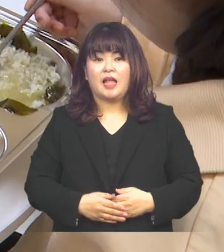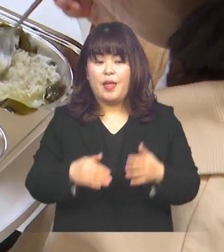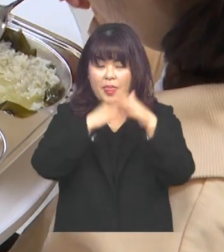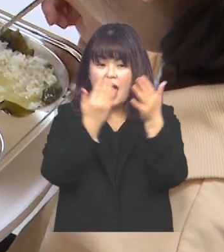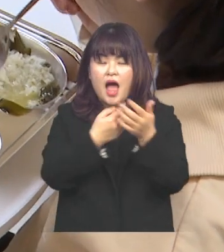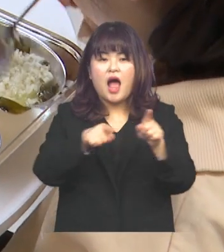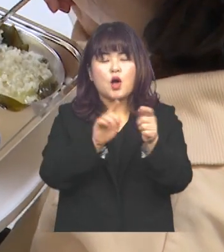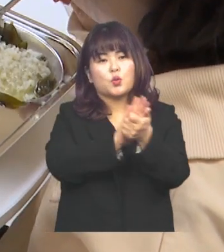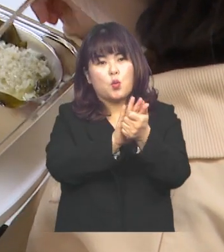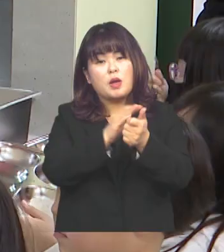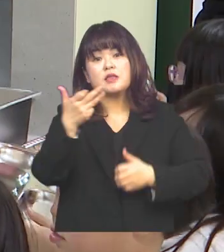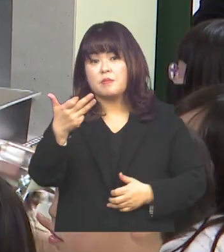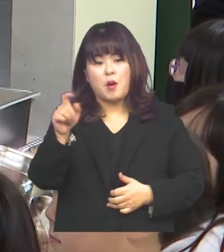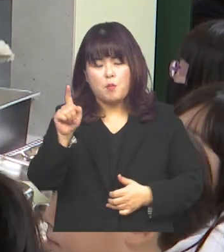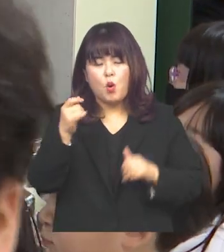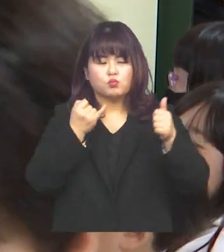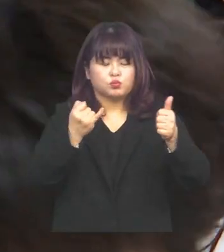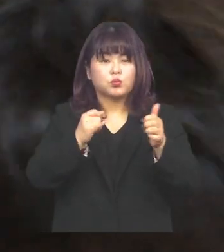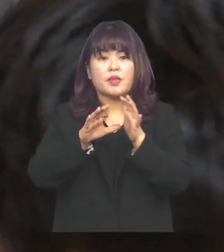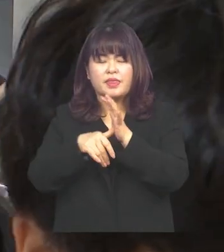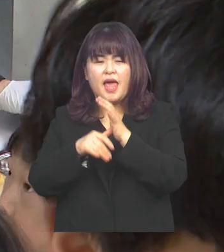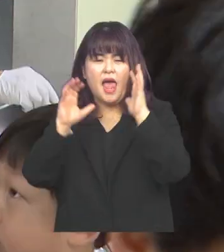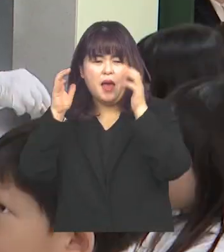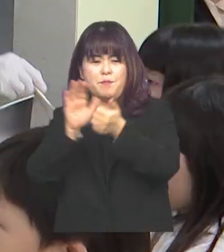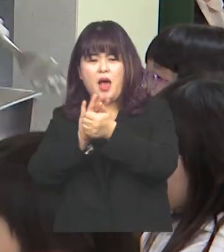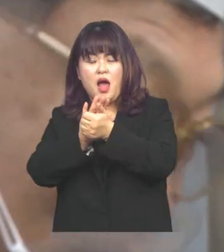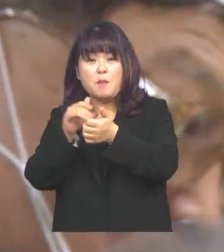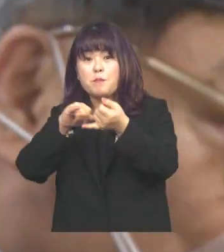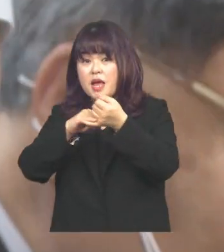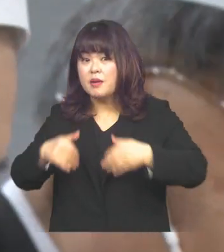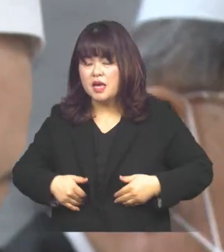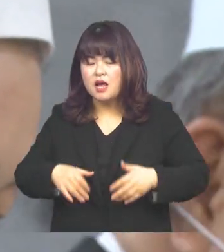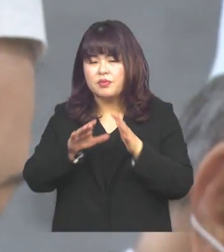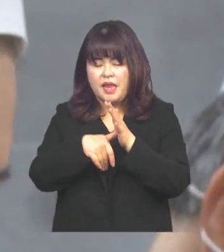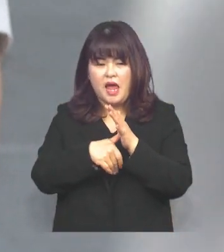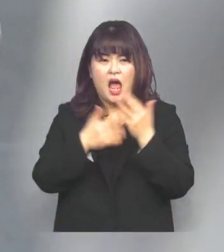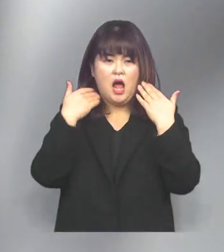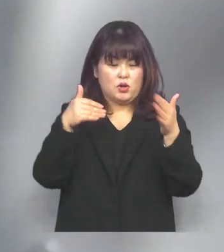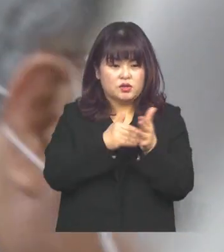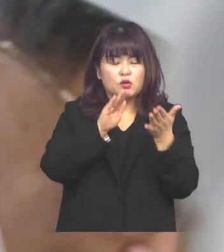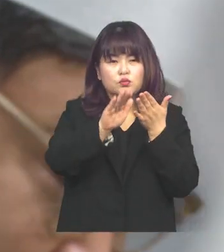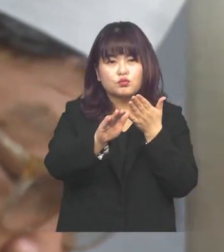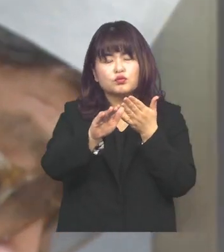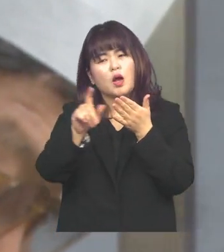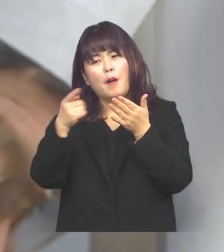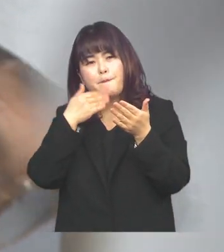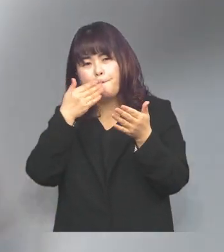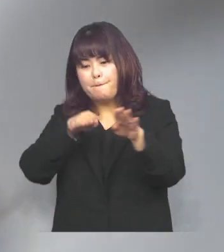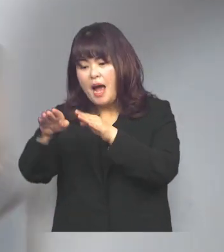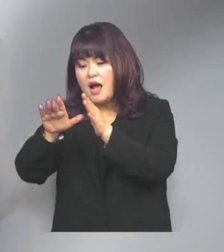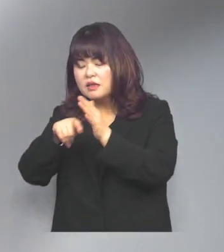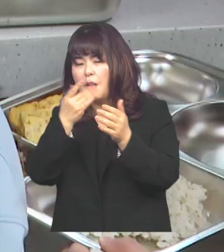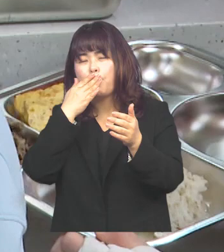다함께 돌봄센터 18호점은 맞벌이 부모 가정의 돌봄이 필요한 아이들의 방과 후와 방학 기간 기본 생활과 숙제를 돕는 특별